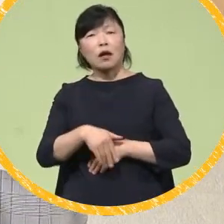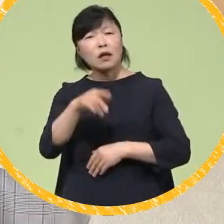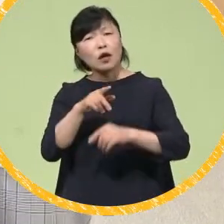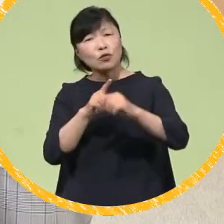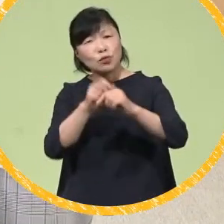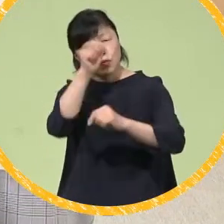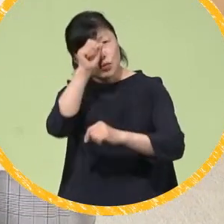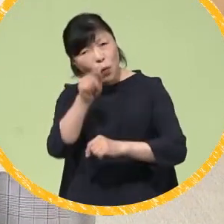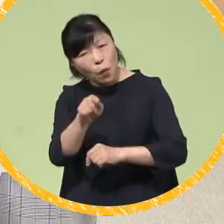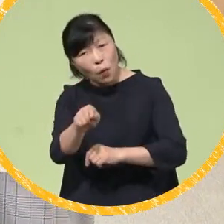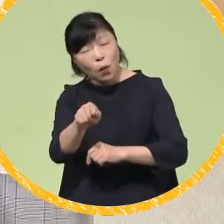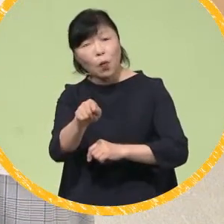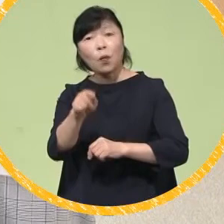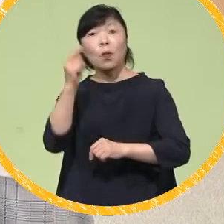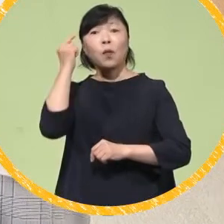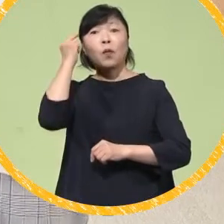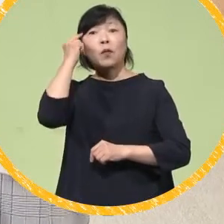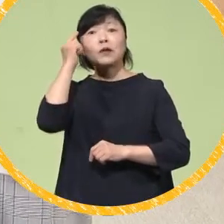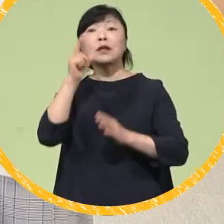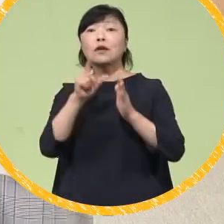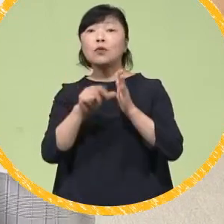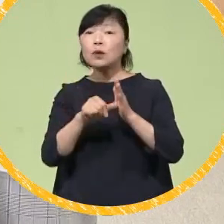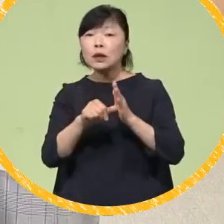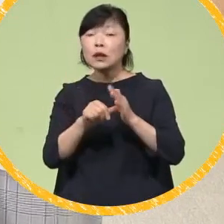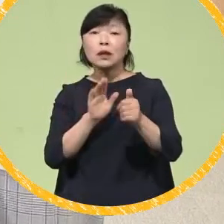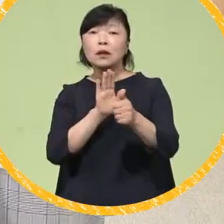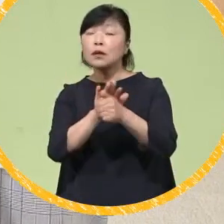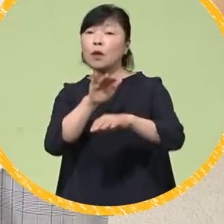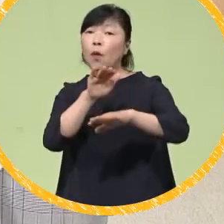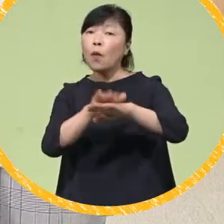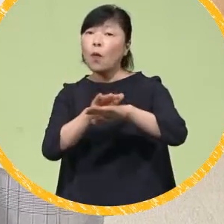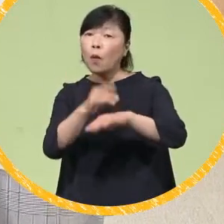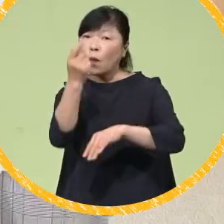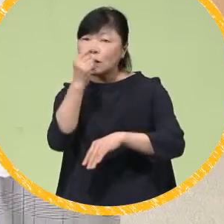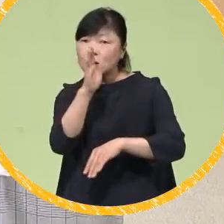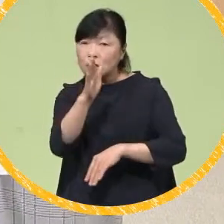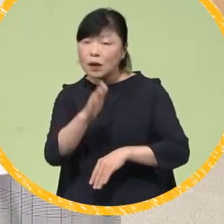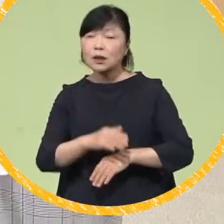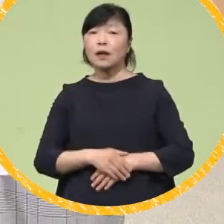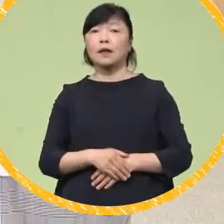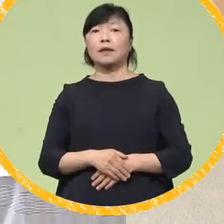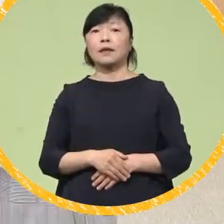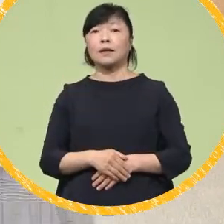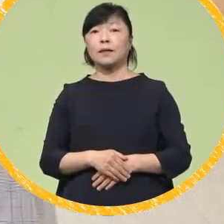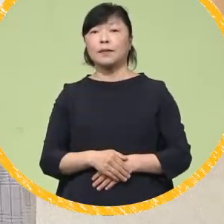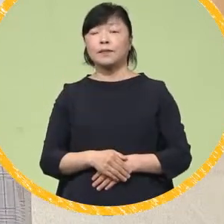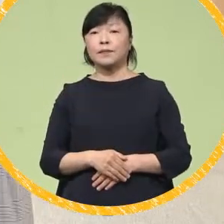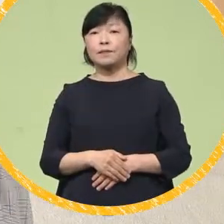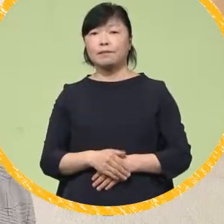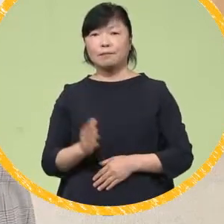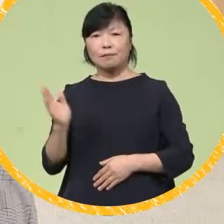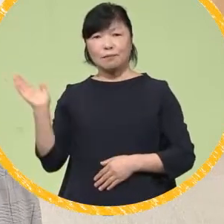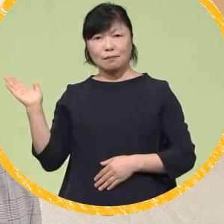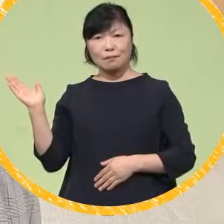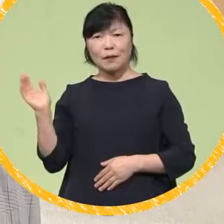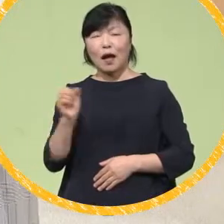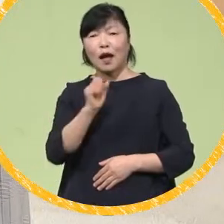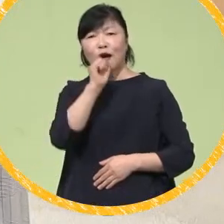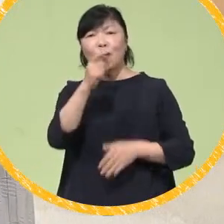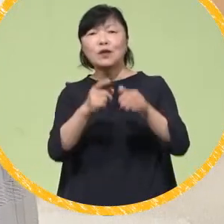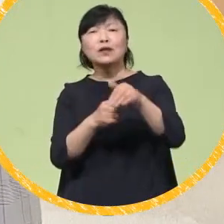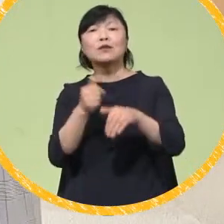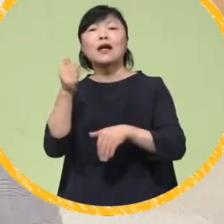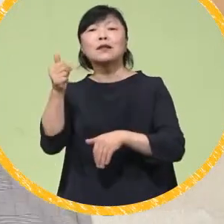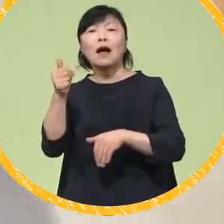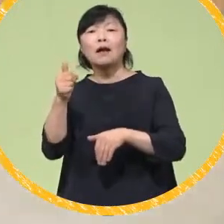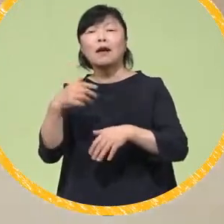熱中症かなっていう症状が出てる場合どうしたらいいのか教えていただきたいんですけれども、 はい、 早速もう吉村さん